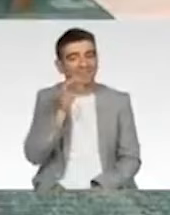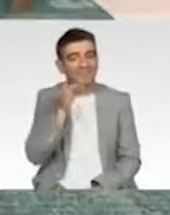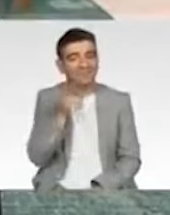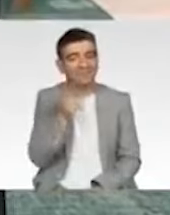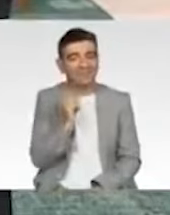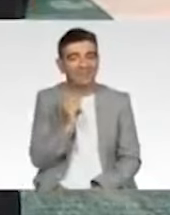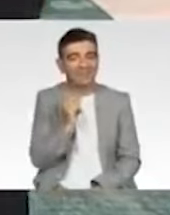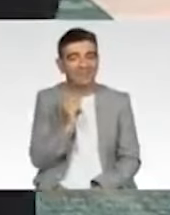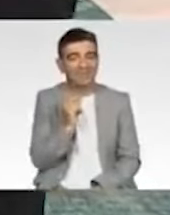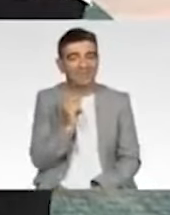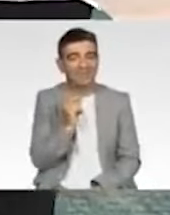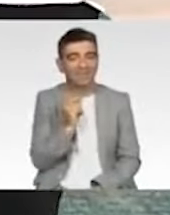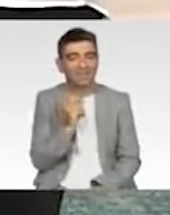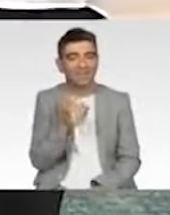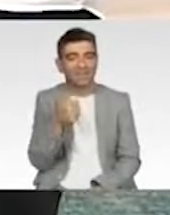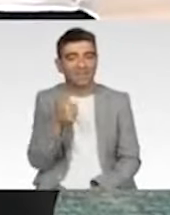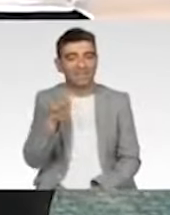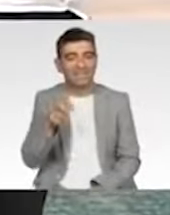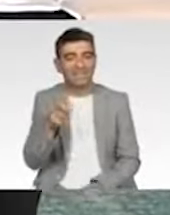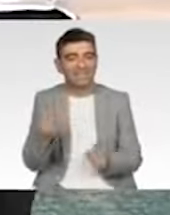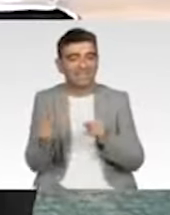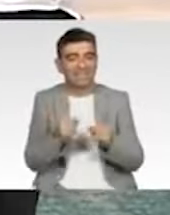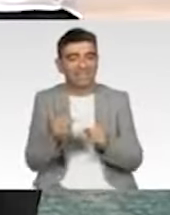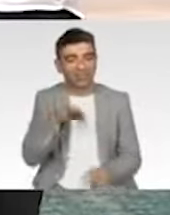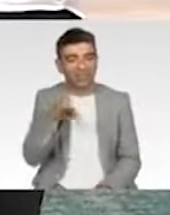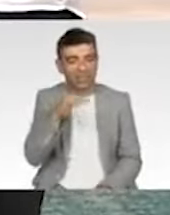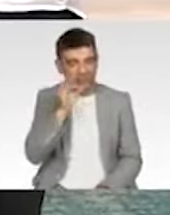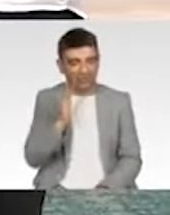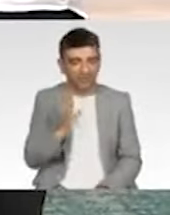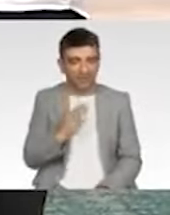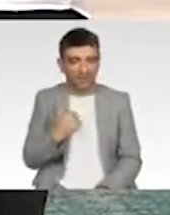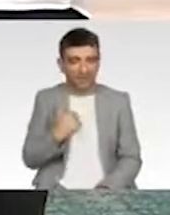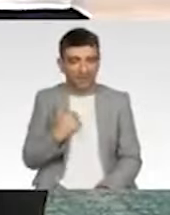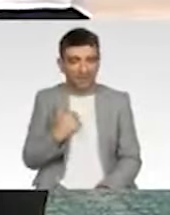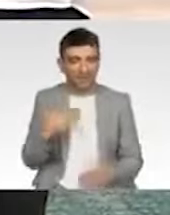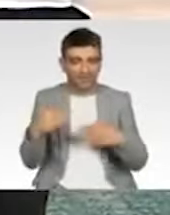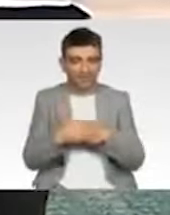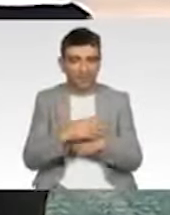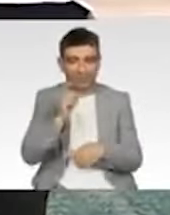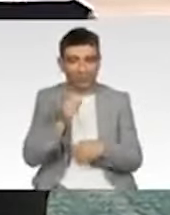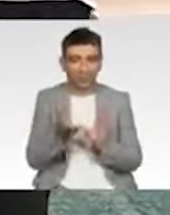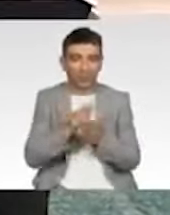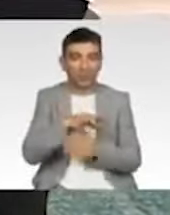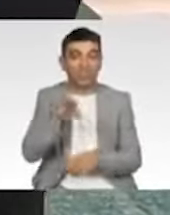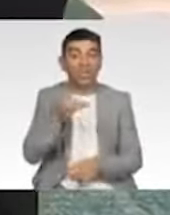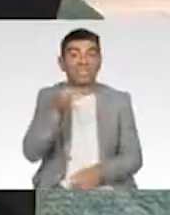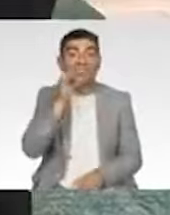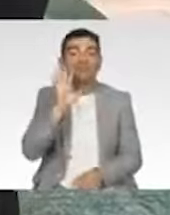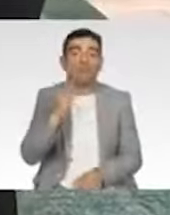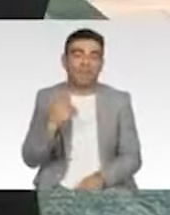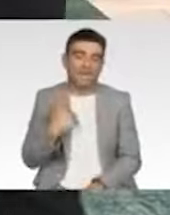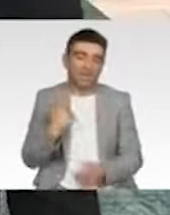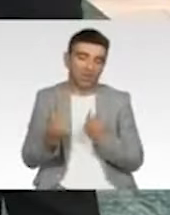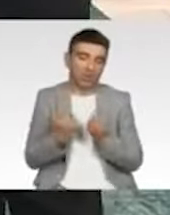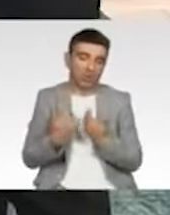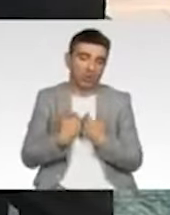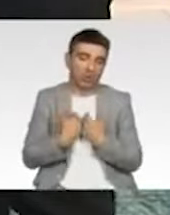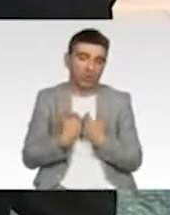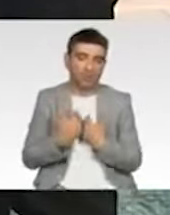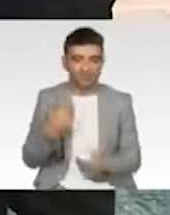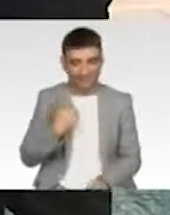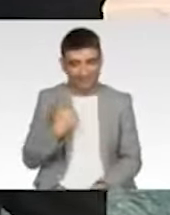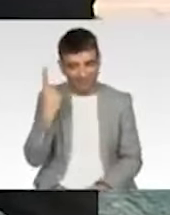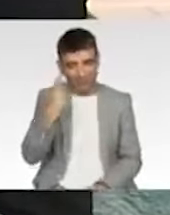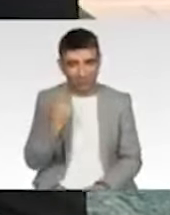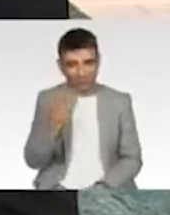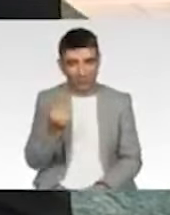hocam? 6-8 bardak çay tüketimim rutin var. Ama akşam 9'dan sonra çay içmemeye gayret ediyorum. Bir de bize sor. Bir